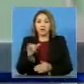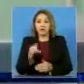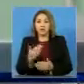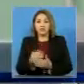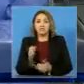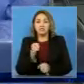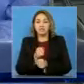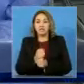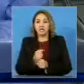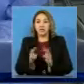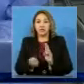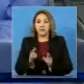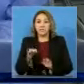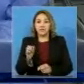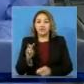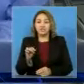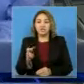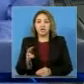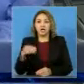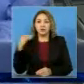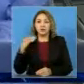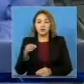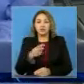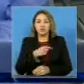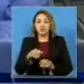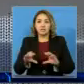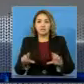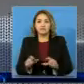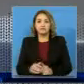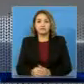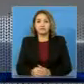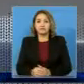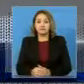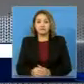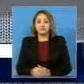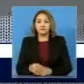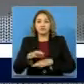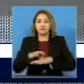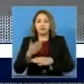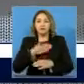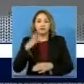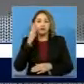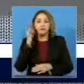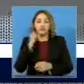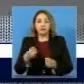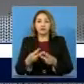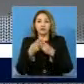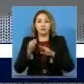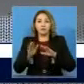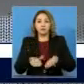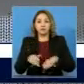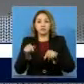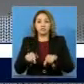Афанасьевне сделали операцию на печени в Актюбинском медицинском центре. Ну, направляли в Алмату или в Астану, а потом